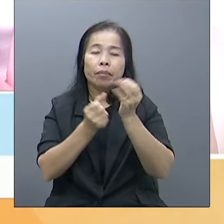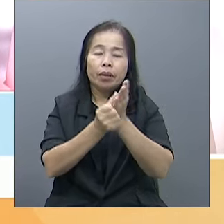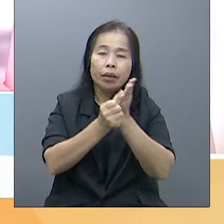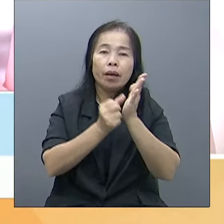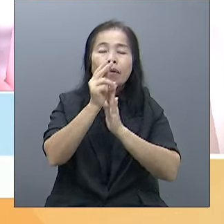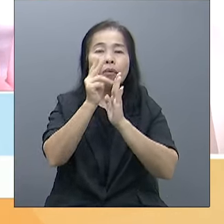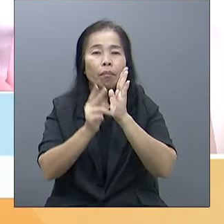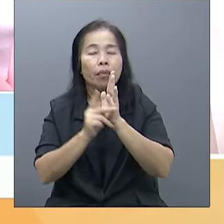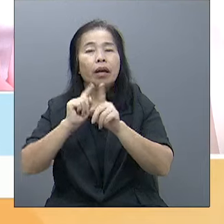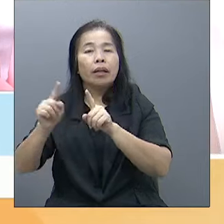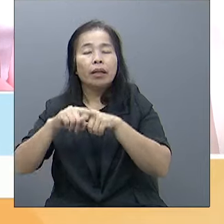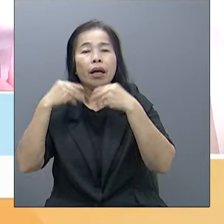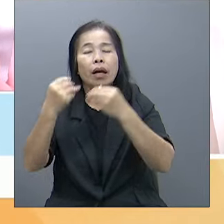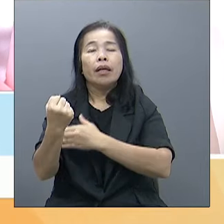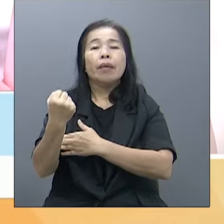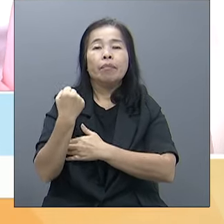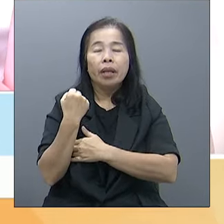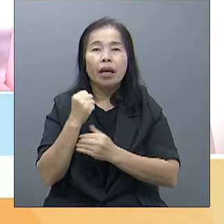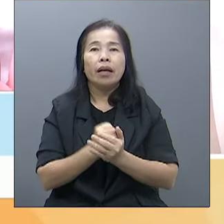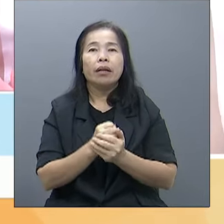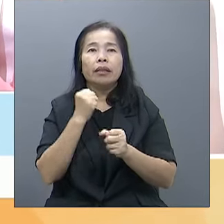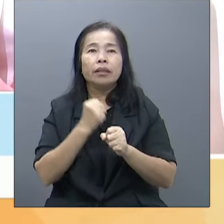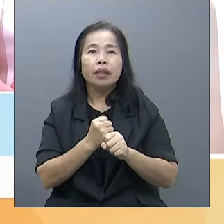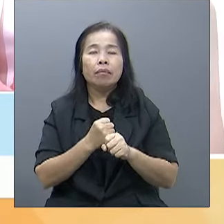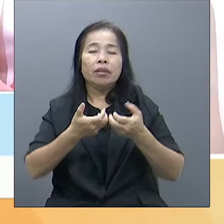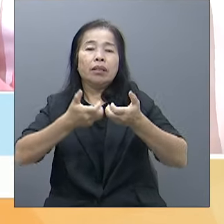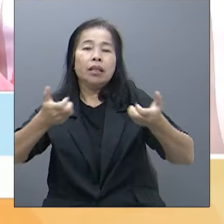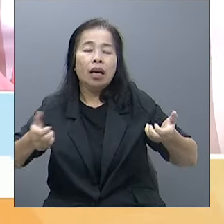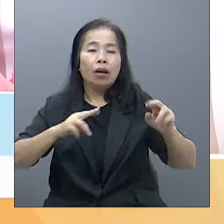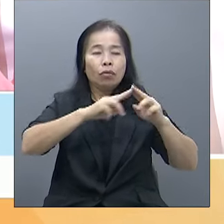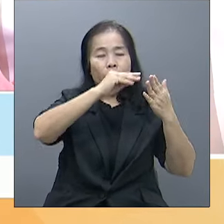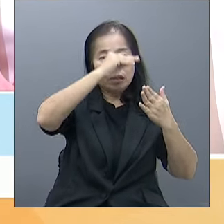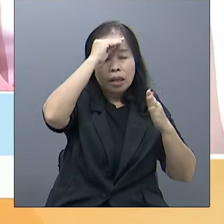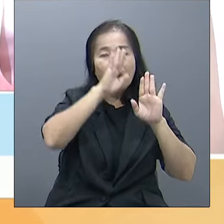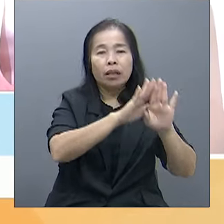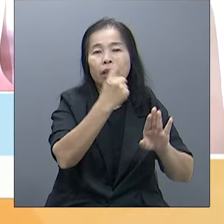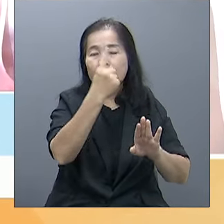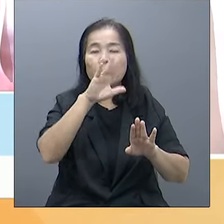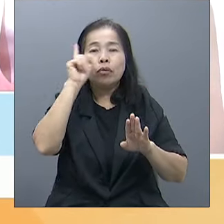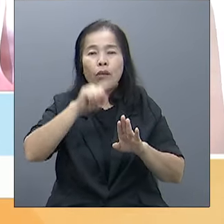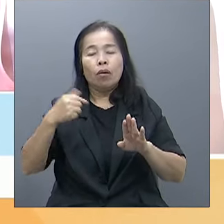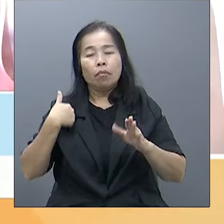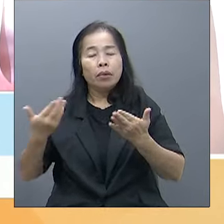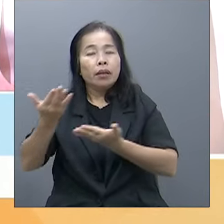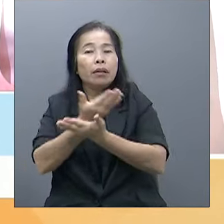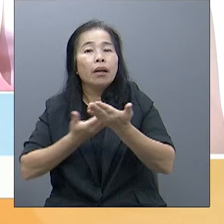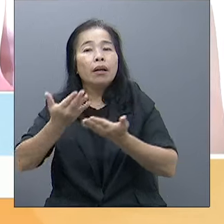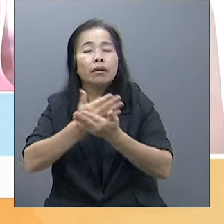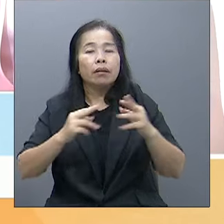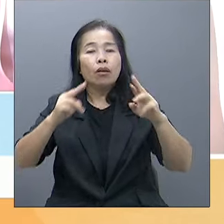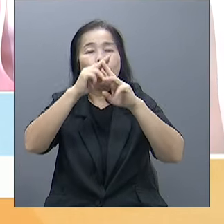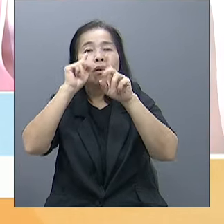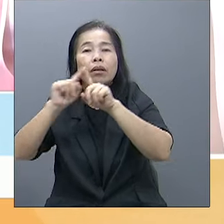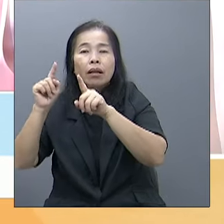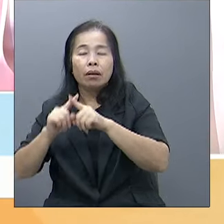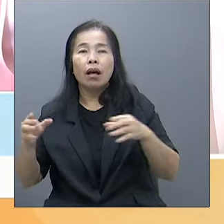ให้เกิดการกระจายอำนาจคงไม่ได้ขึ้นอยู่กับการเซเยตของกระทรวงศึกษาธิการเพียงอย่างเดียวแต่คงต้องหารือร่วมกับหลายกระทรวงหลายองคาพยพด้ว